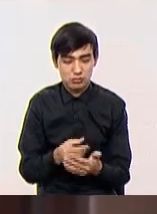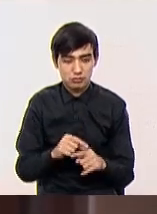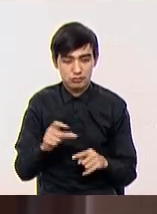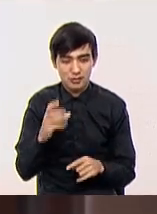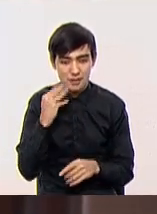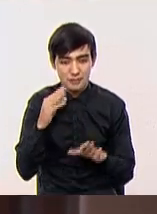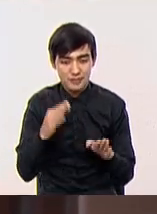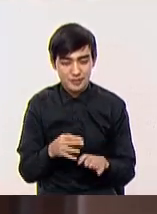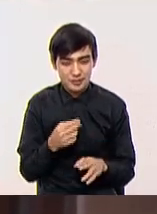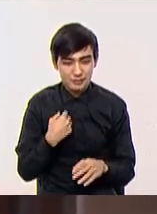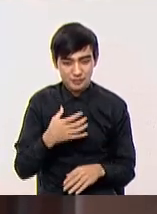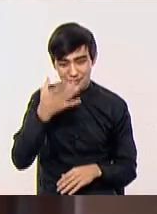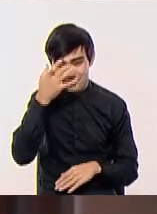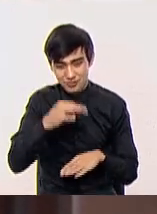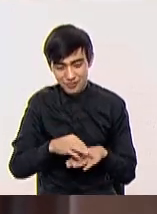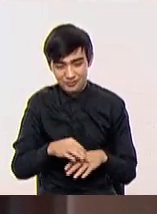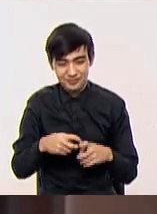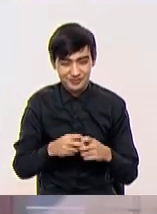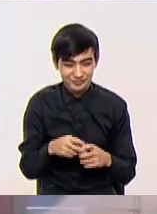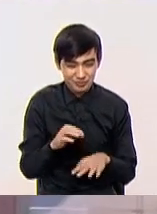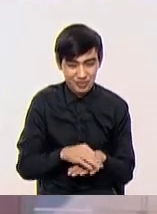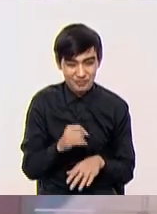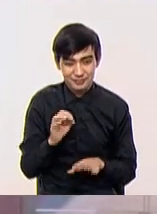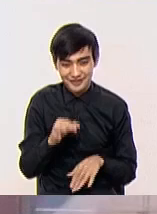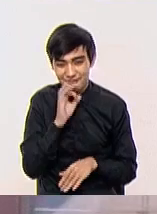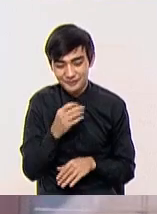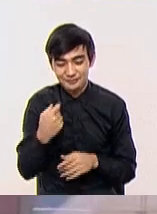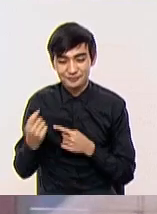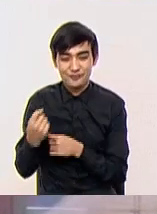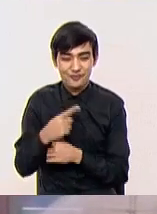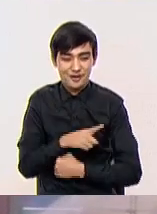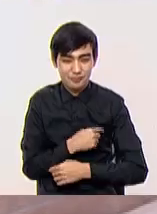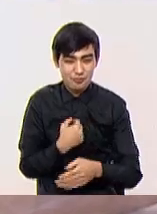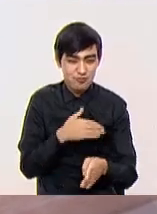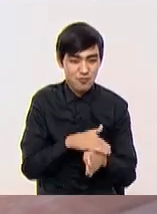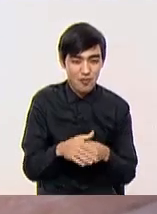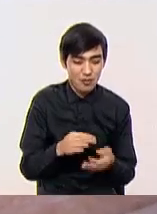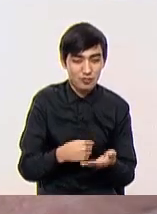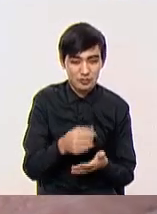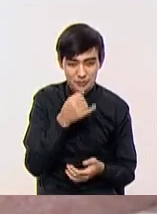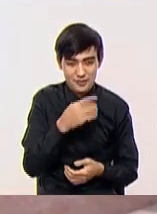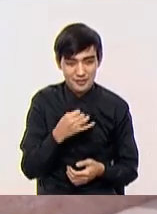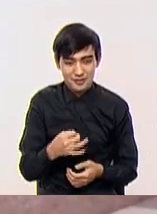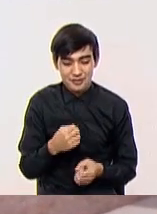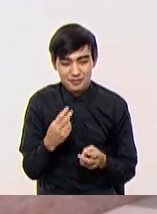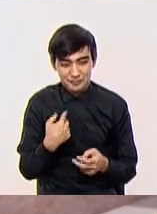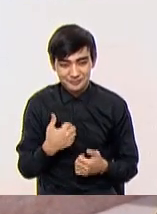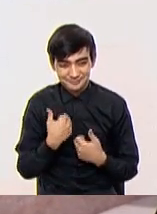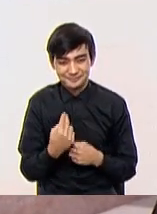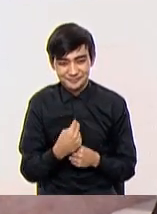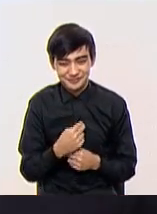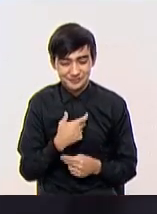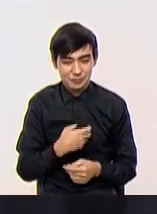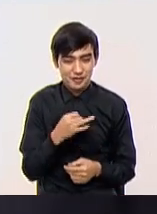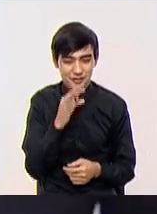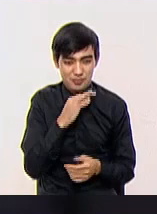деген алматылықтар басымыз ауырып балтырмыз сыздаса да дәрігердің тағайындаған дәрілерін толық алмай өз бетімізше ептеп емделіп жүрміз дейді.